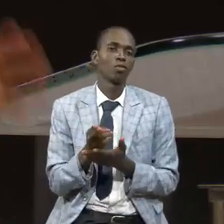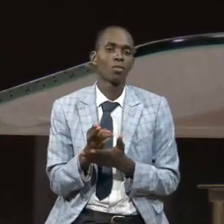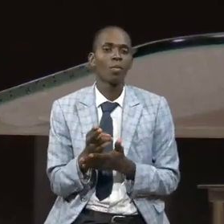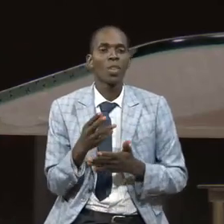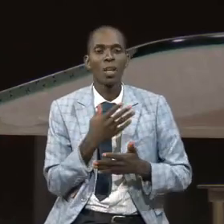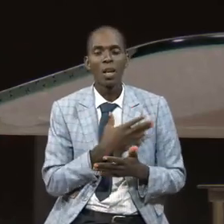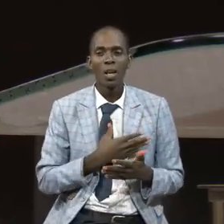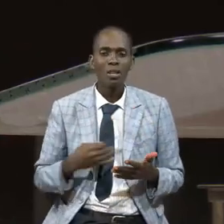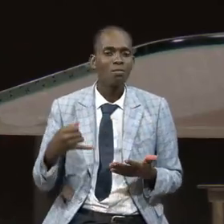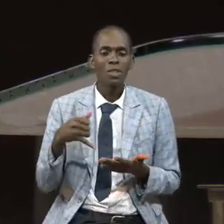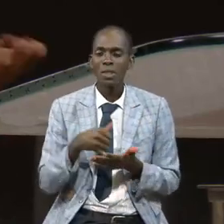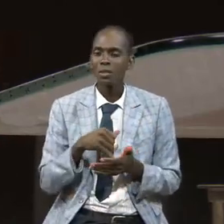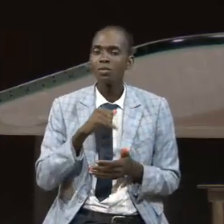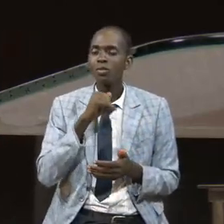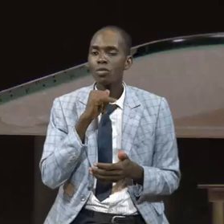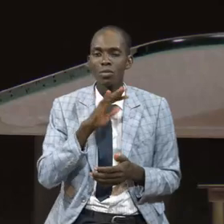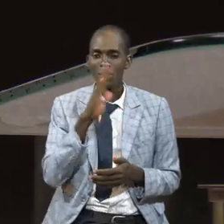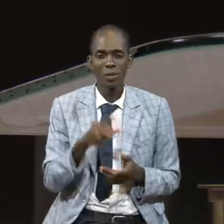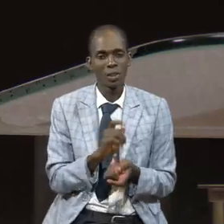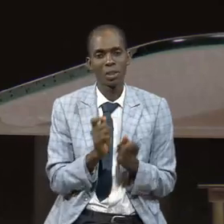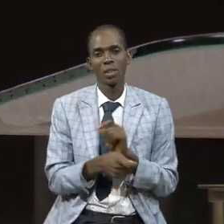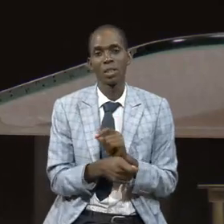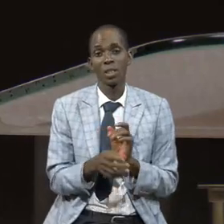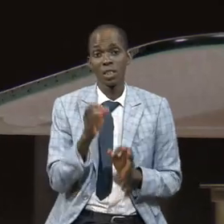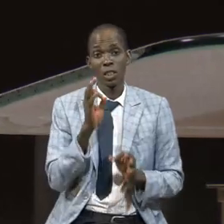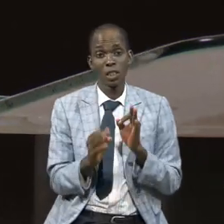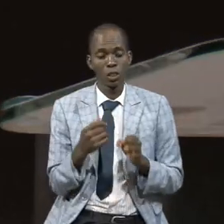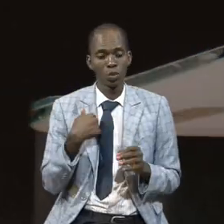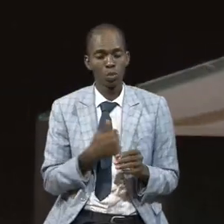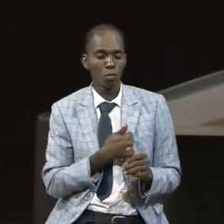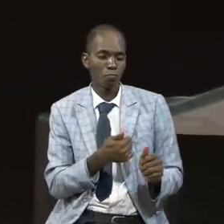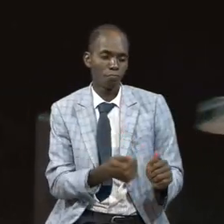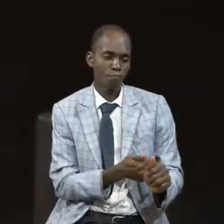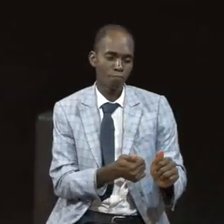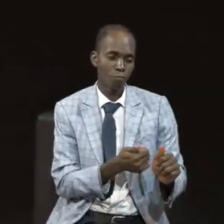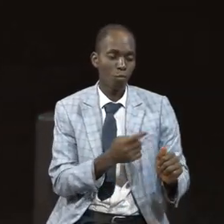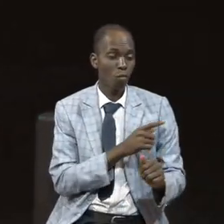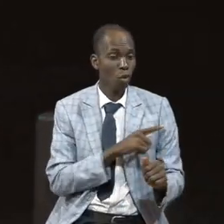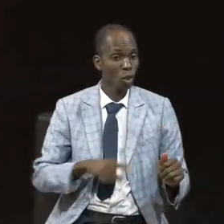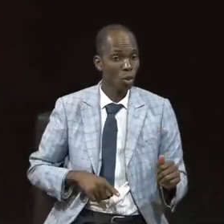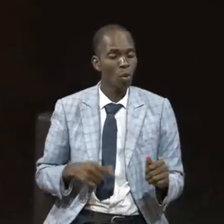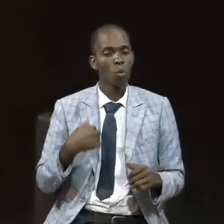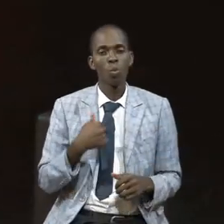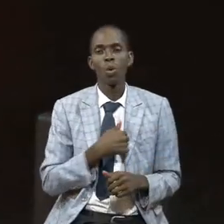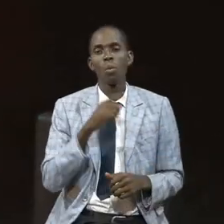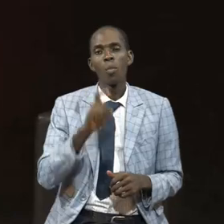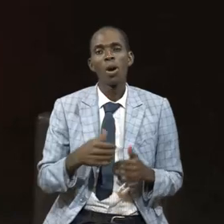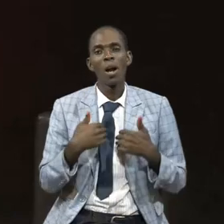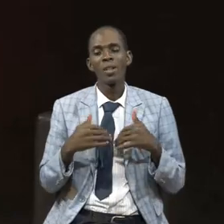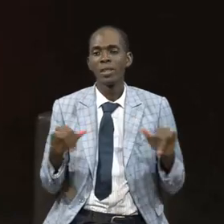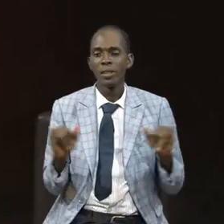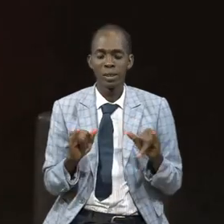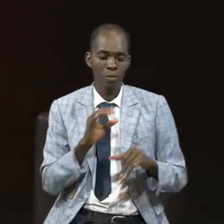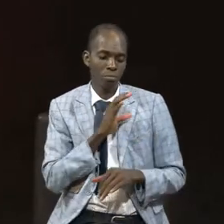la voie de la sainteté, et cela ne changera pas. Si nous suivons le Seigneur, nous devons avoir le